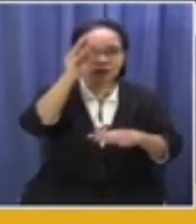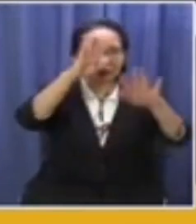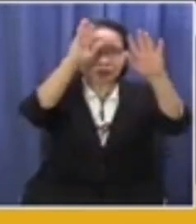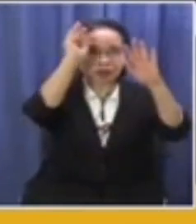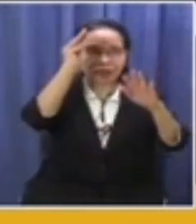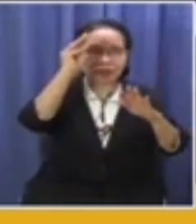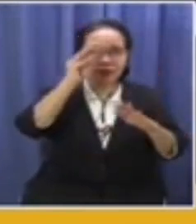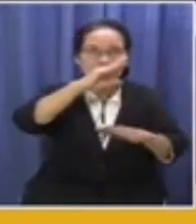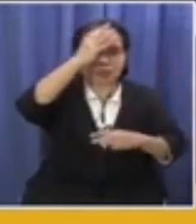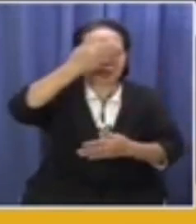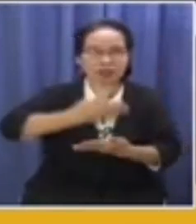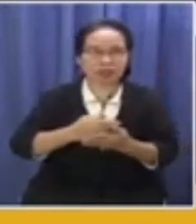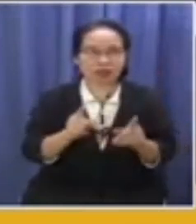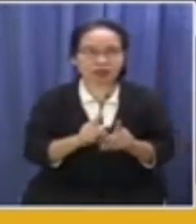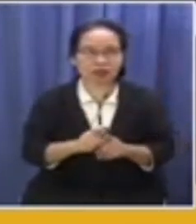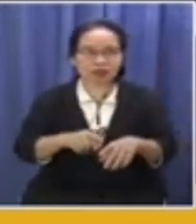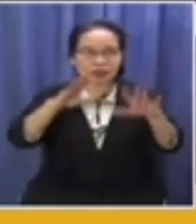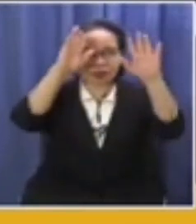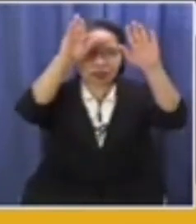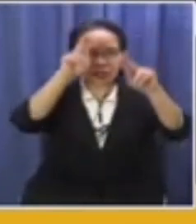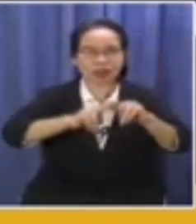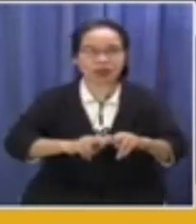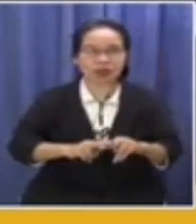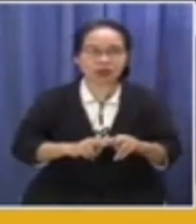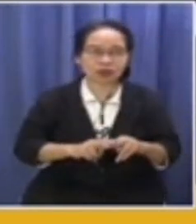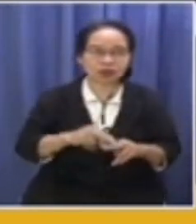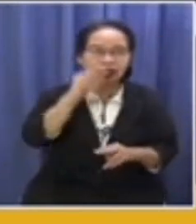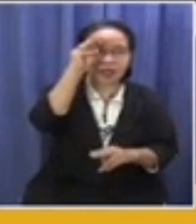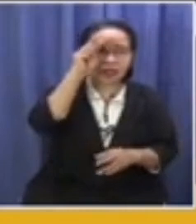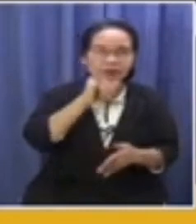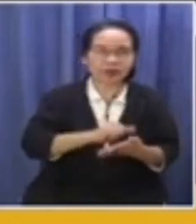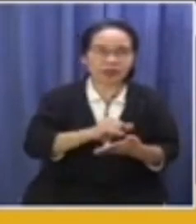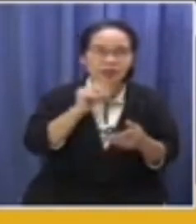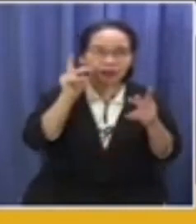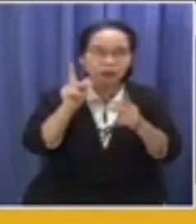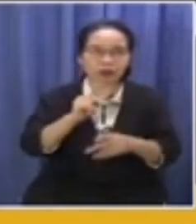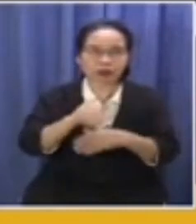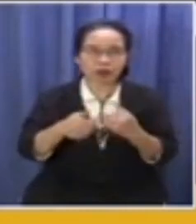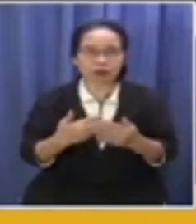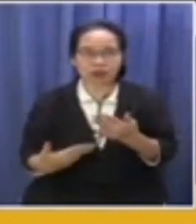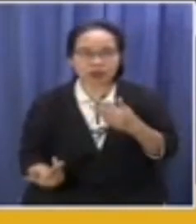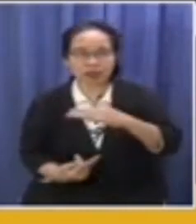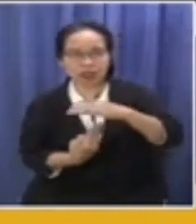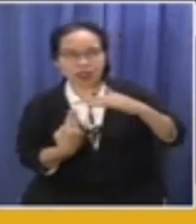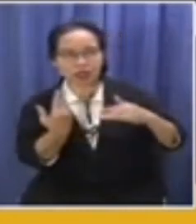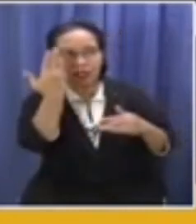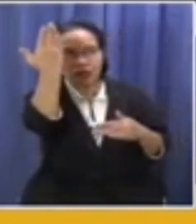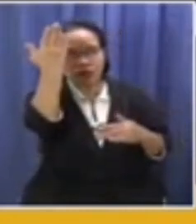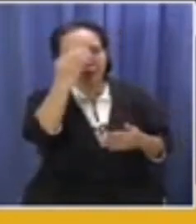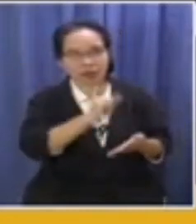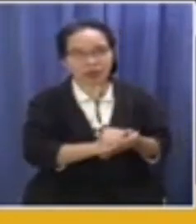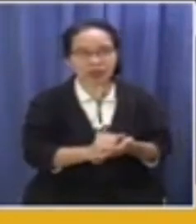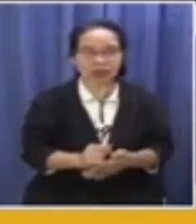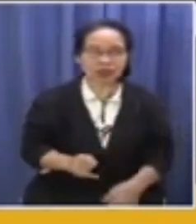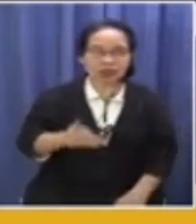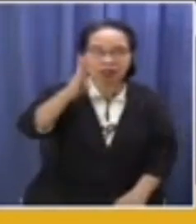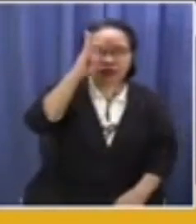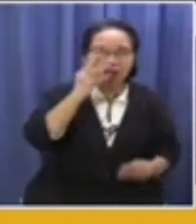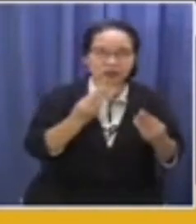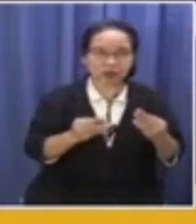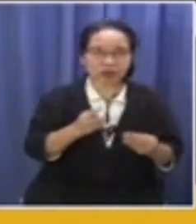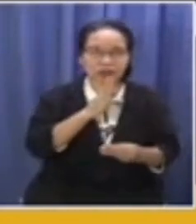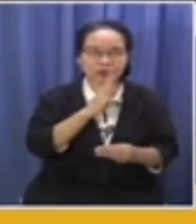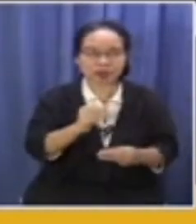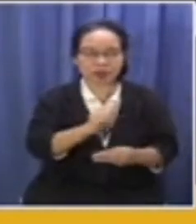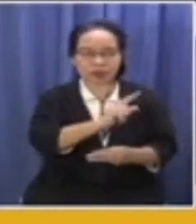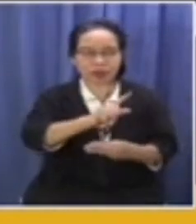rin ay pasusukuin naman sa nagpasuko ng lahat ng bagay sa kanya upang